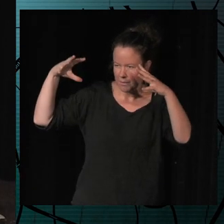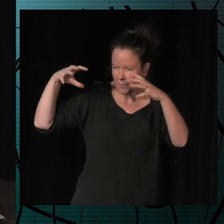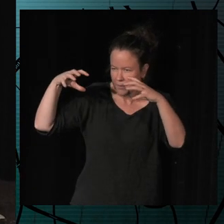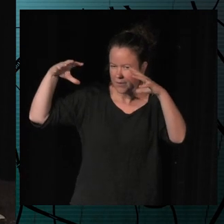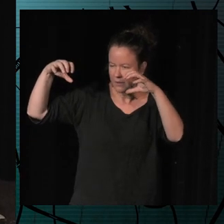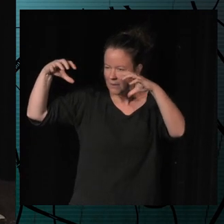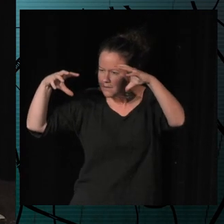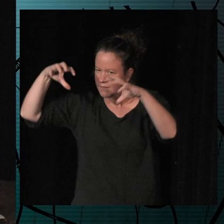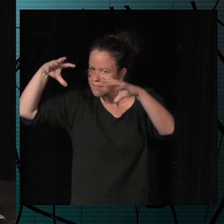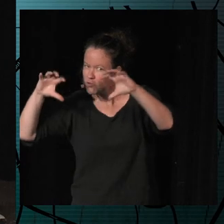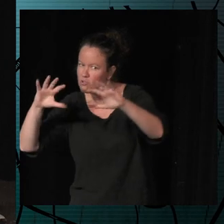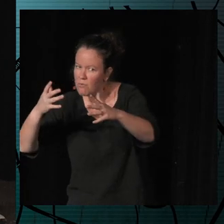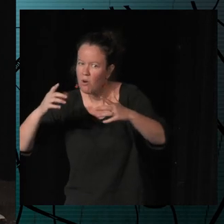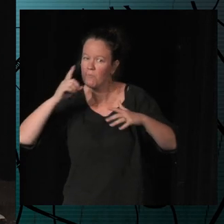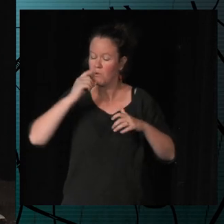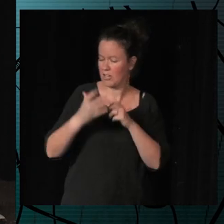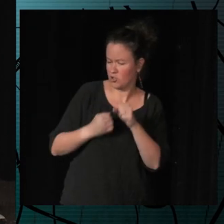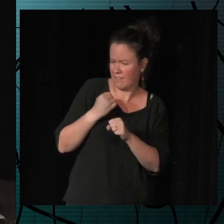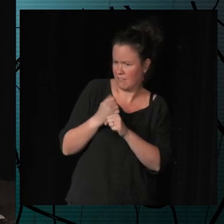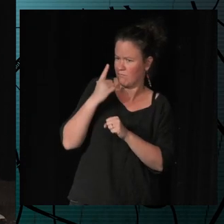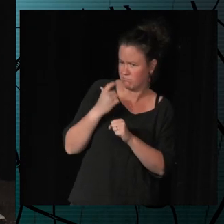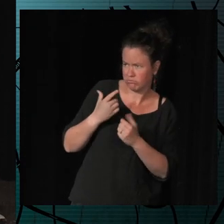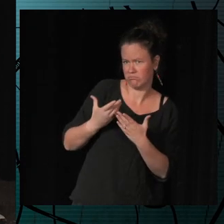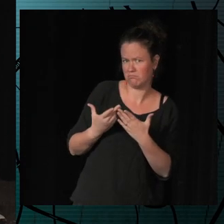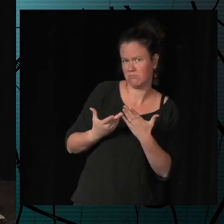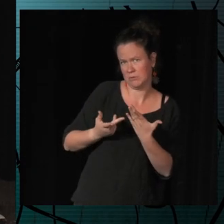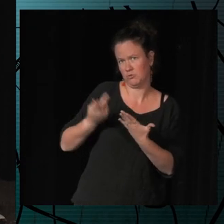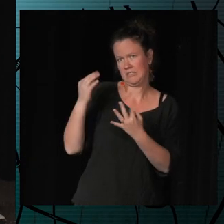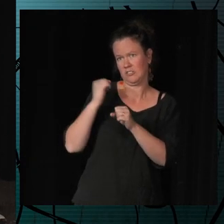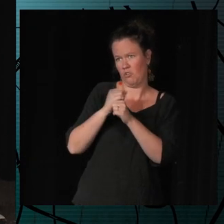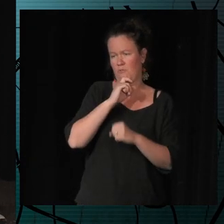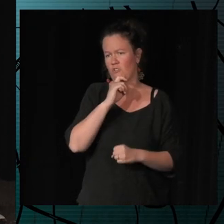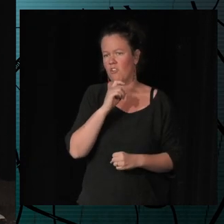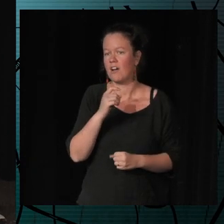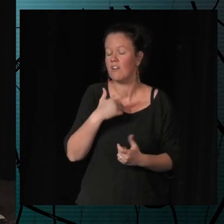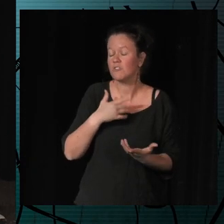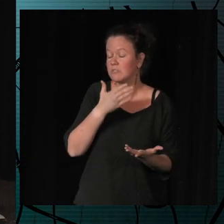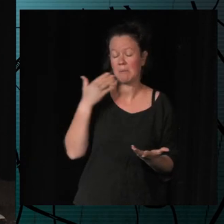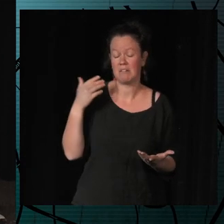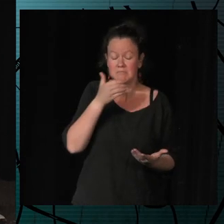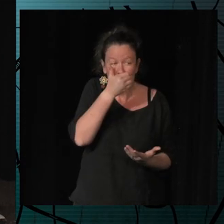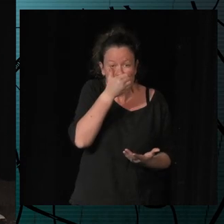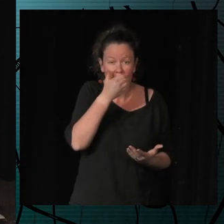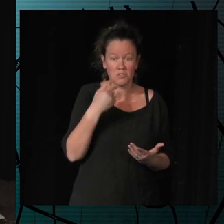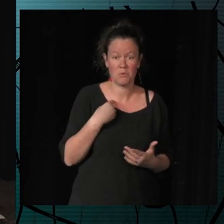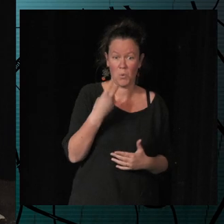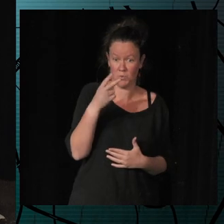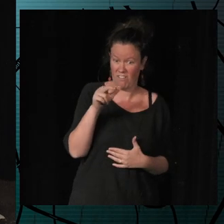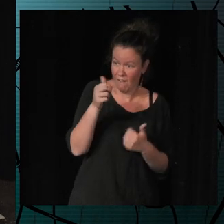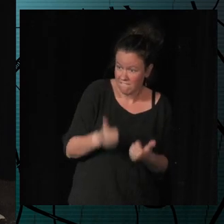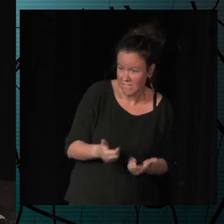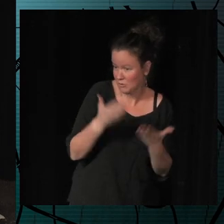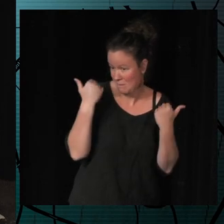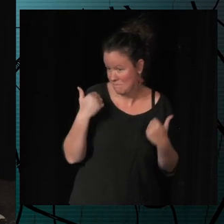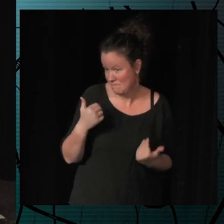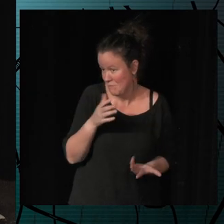quelques et encore plus il y a quelques décennies donc je sais j'avoue que là je j'ai pas ma boule de cristal je je sais pas ce que ça va donner mais euh mais il y a un